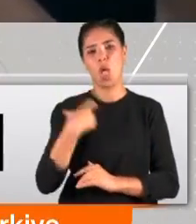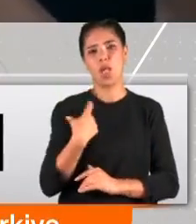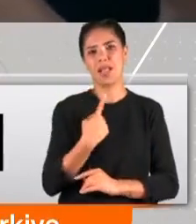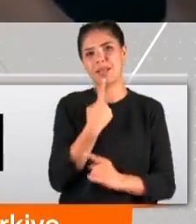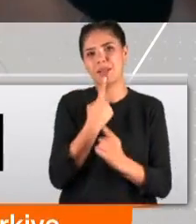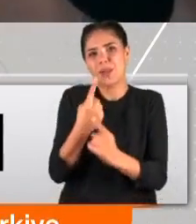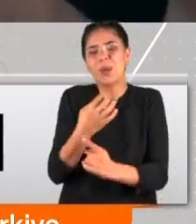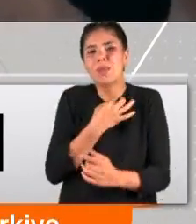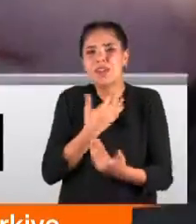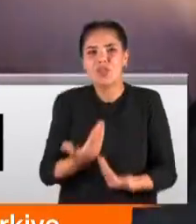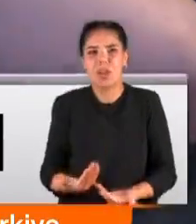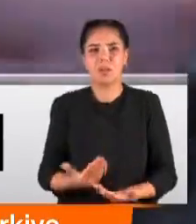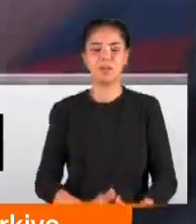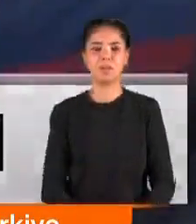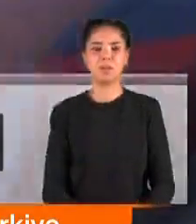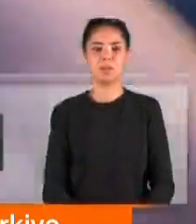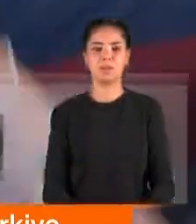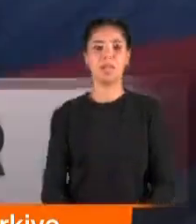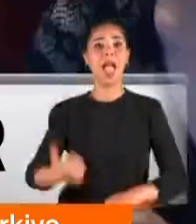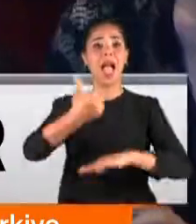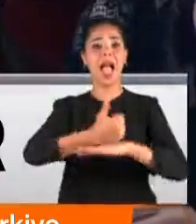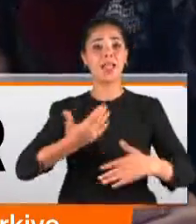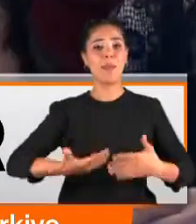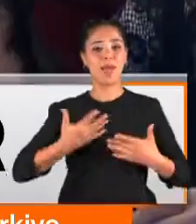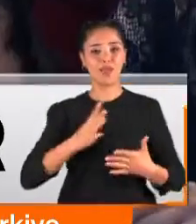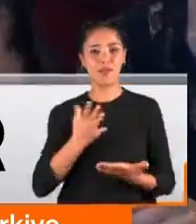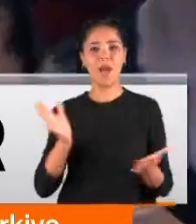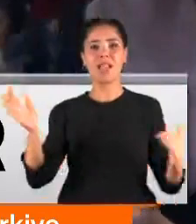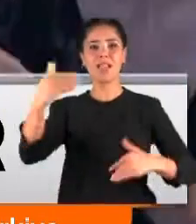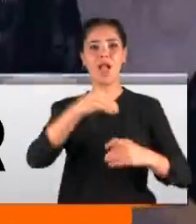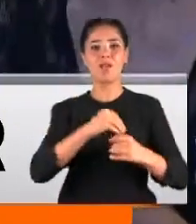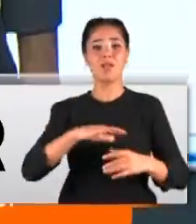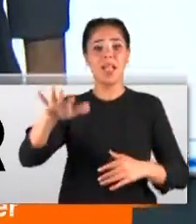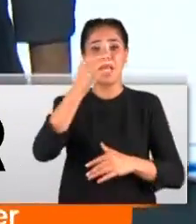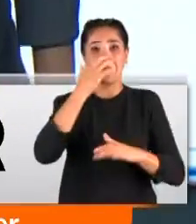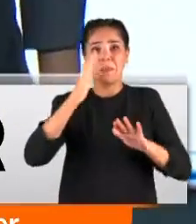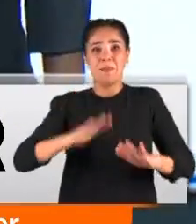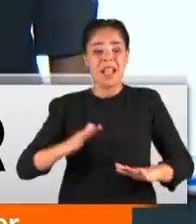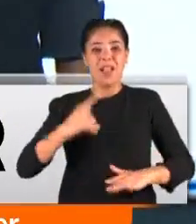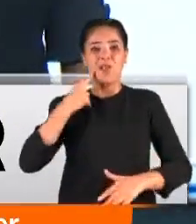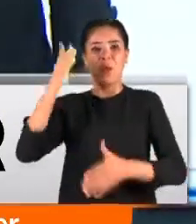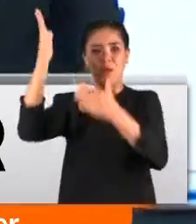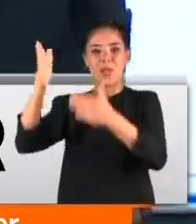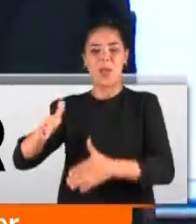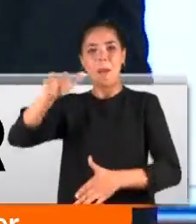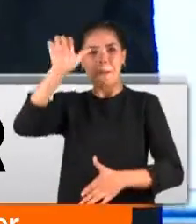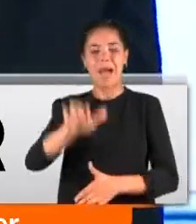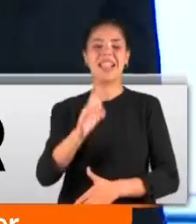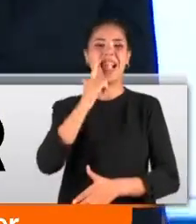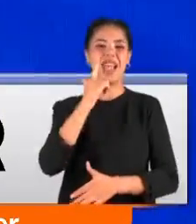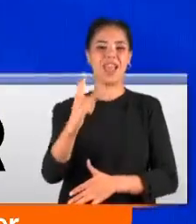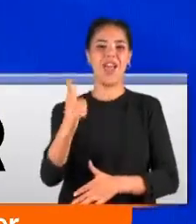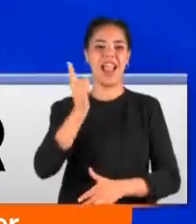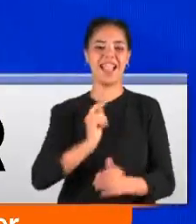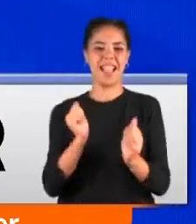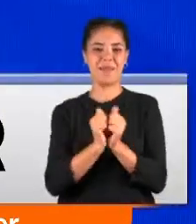özellikle rica ediyorum. Sıra atama heyecanına geldi. Salonda nefesler tutuldu. Cumhurbaşkanı butona adaylarla birlikte